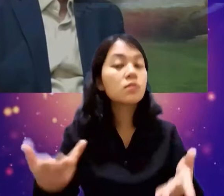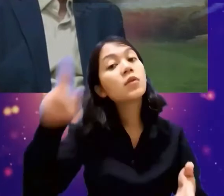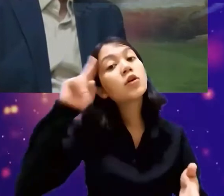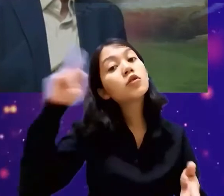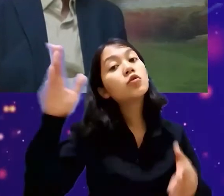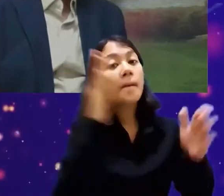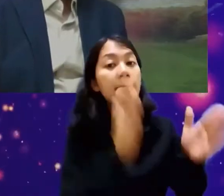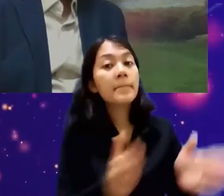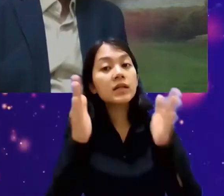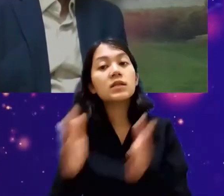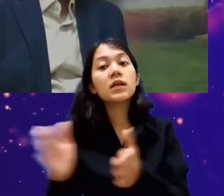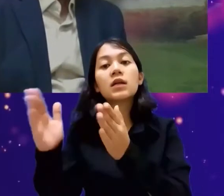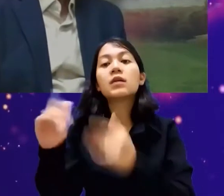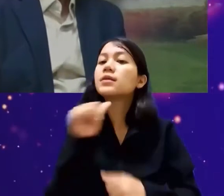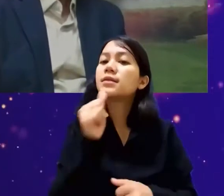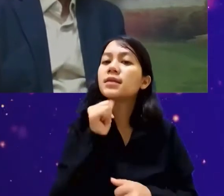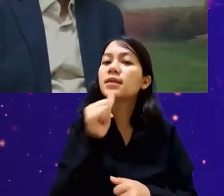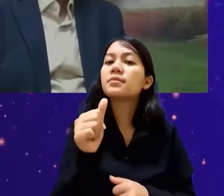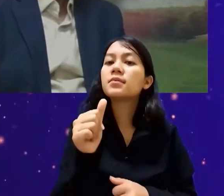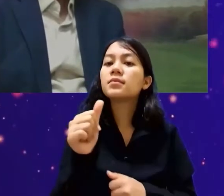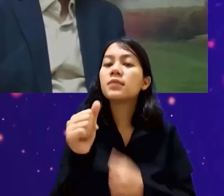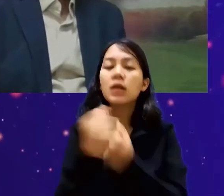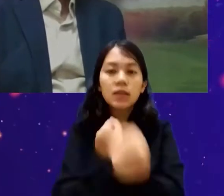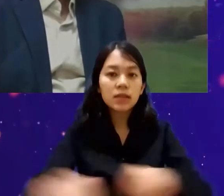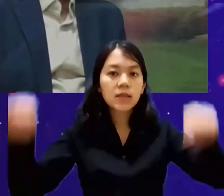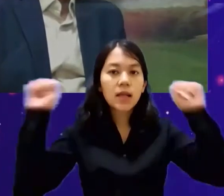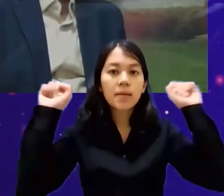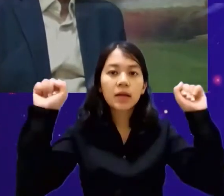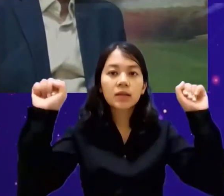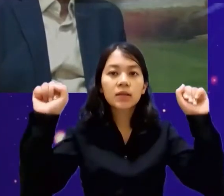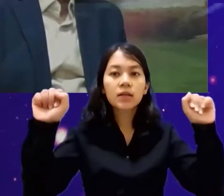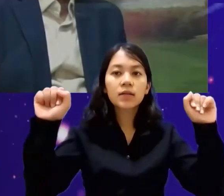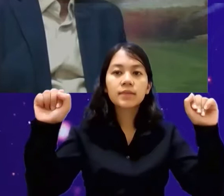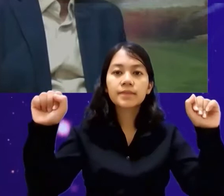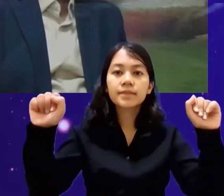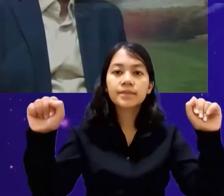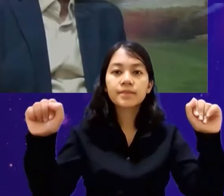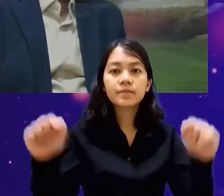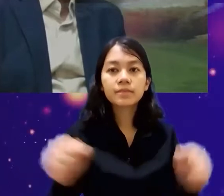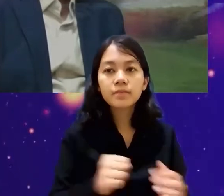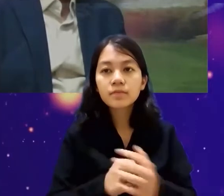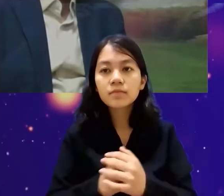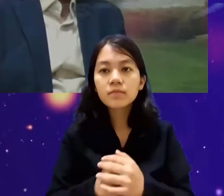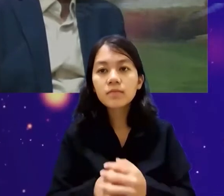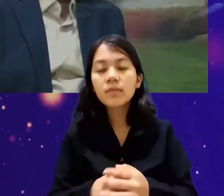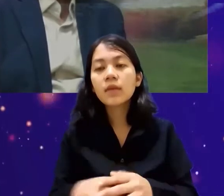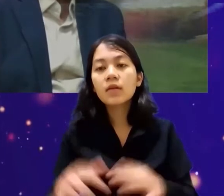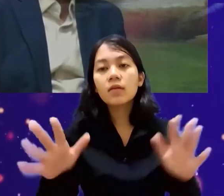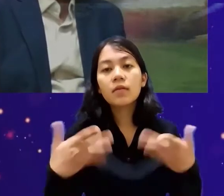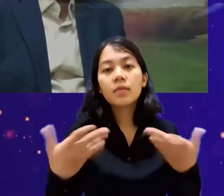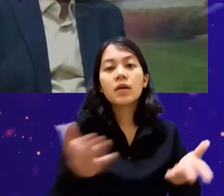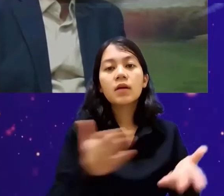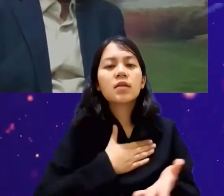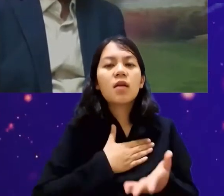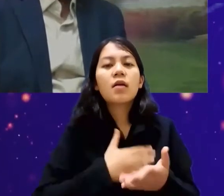seandainya jika hal tersebut sudah direncanakan? Apakah kita akan pasrah dalam rencana tersebut? Silakan